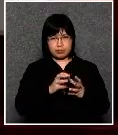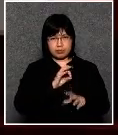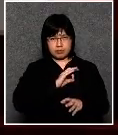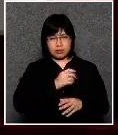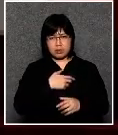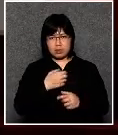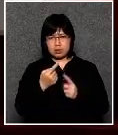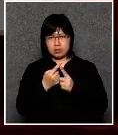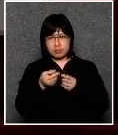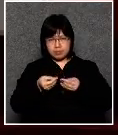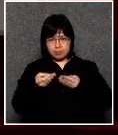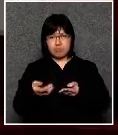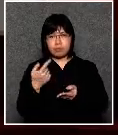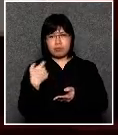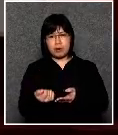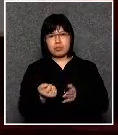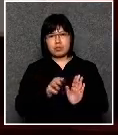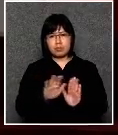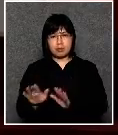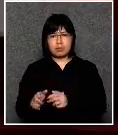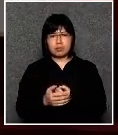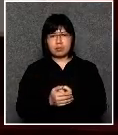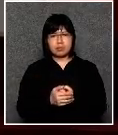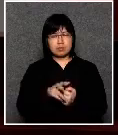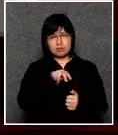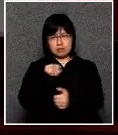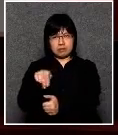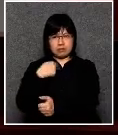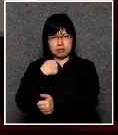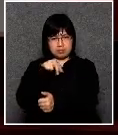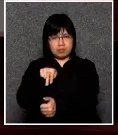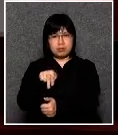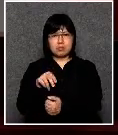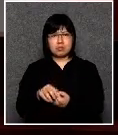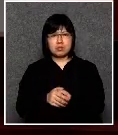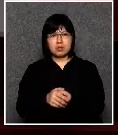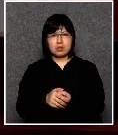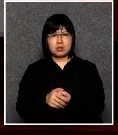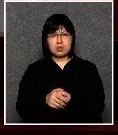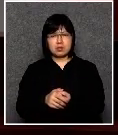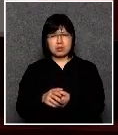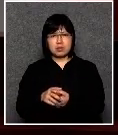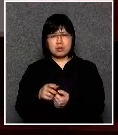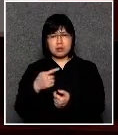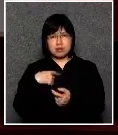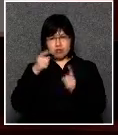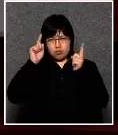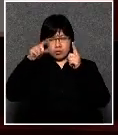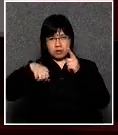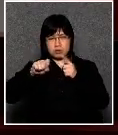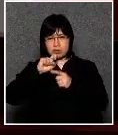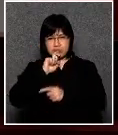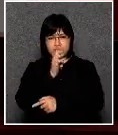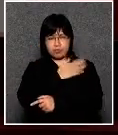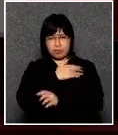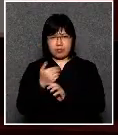供更加便捷嘅服務。嗱，佢要監督佢嘅，係咪？有防止佢濫用職權，係咪？譬如好似最